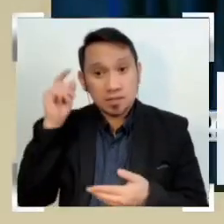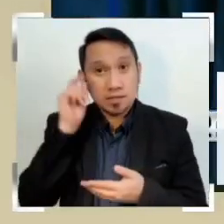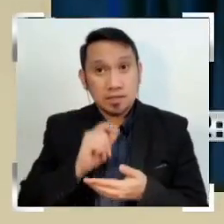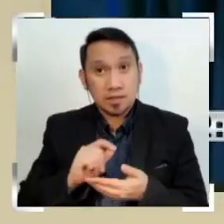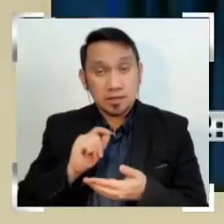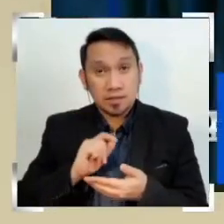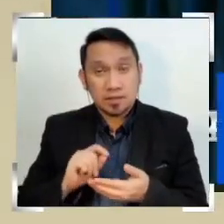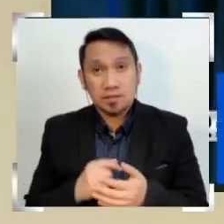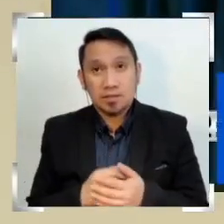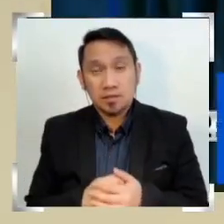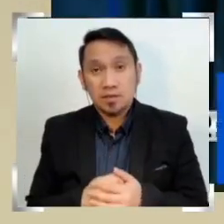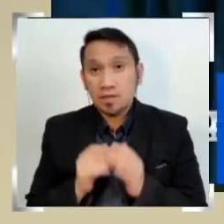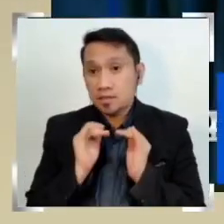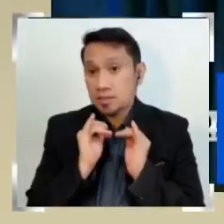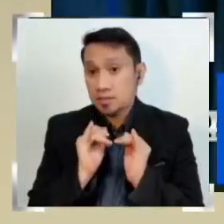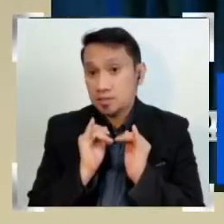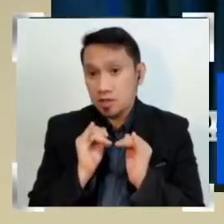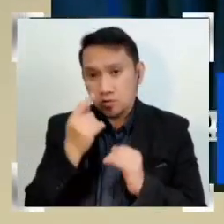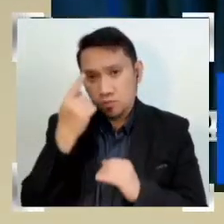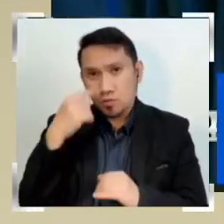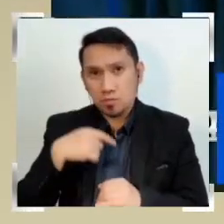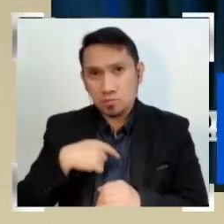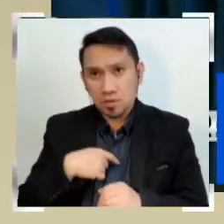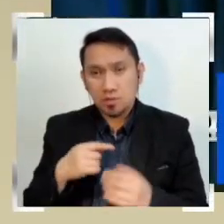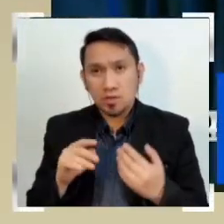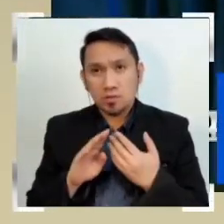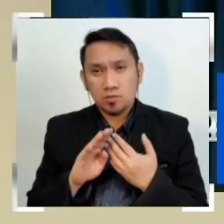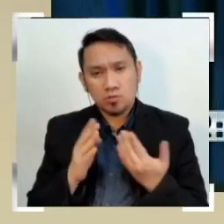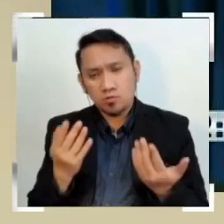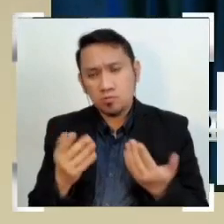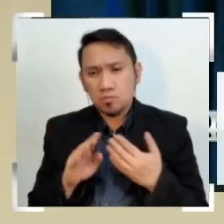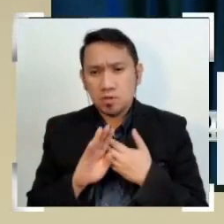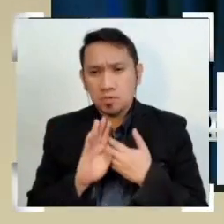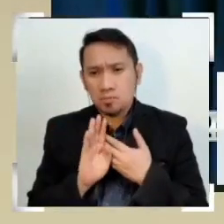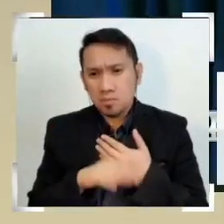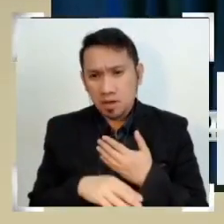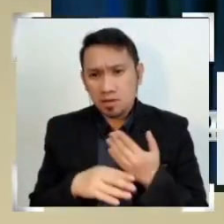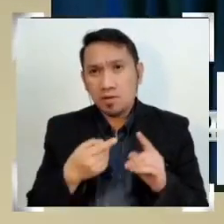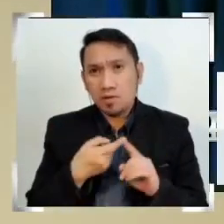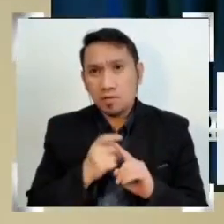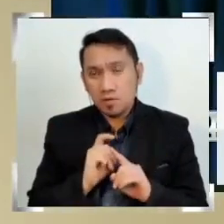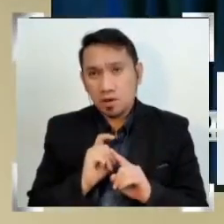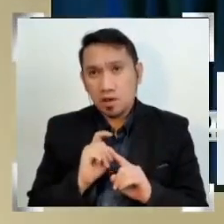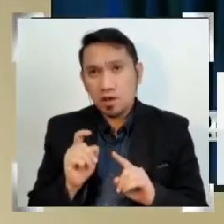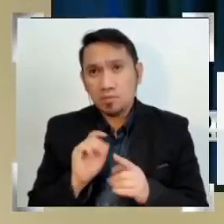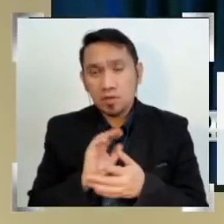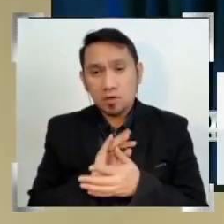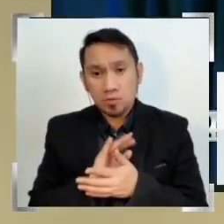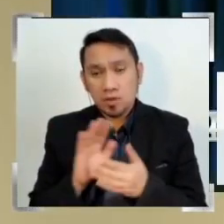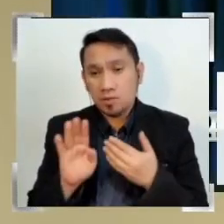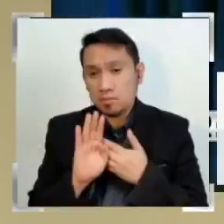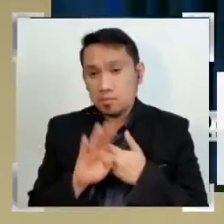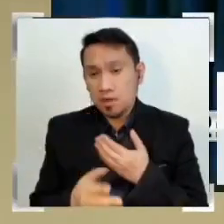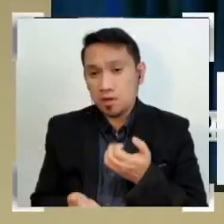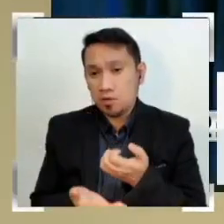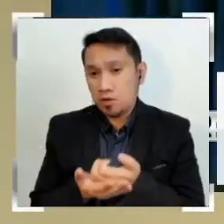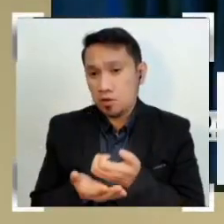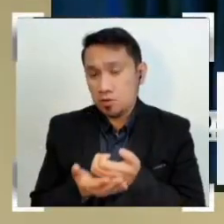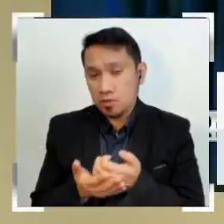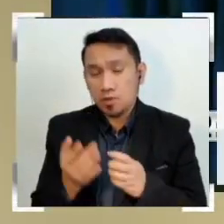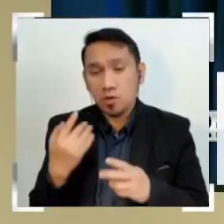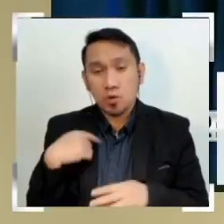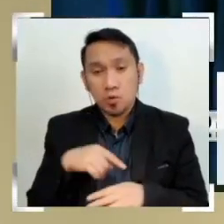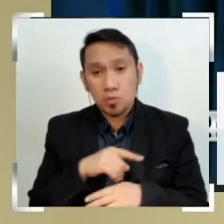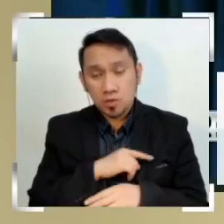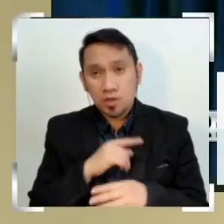me is really to recover from COVID and be able to get back the economy. We now consider COVID among healthcare